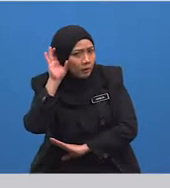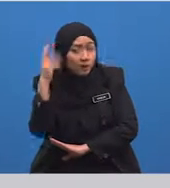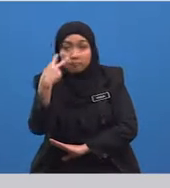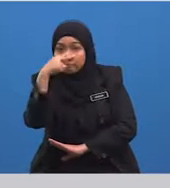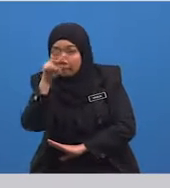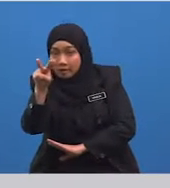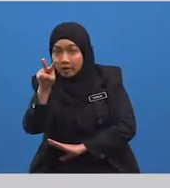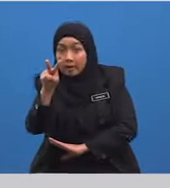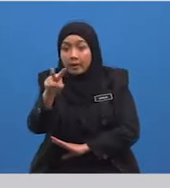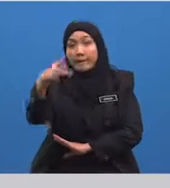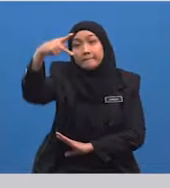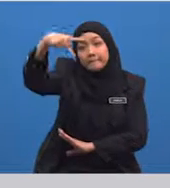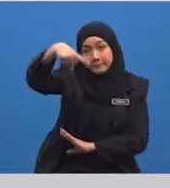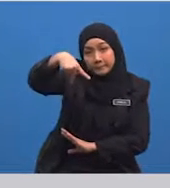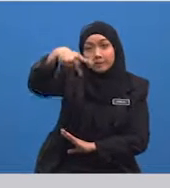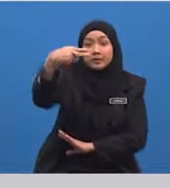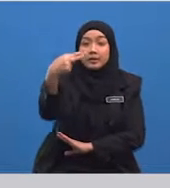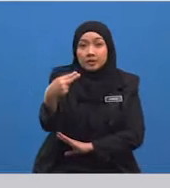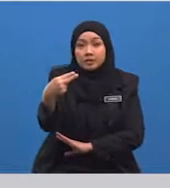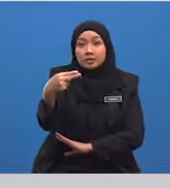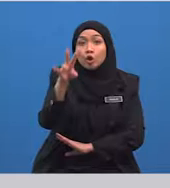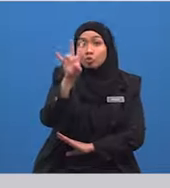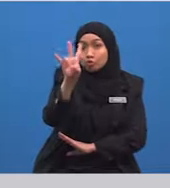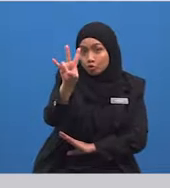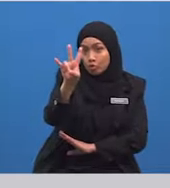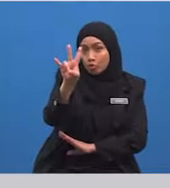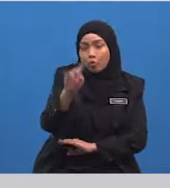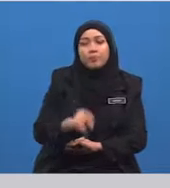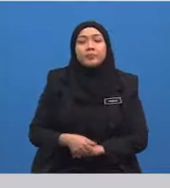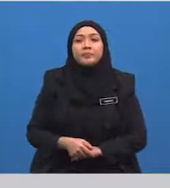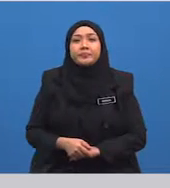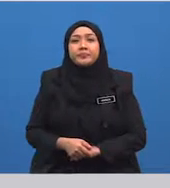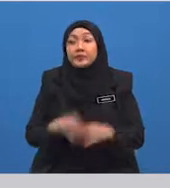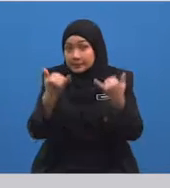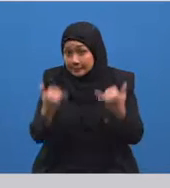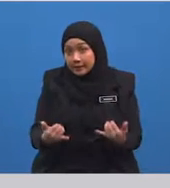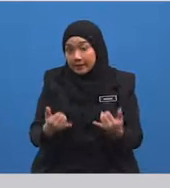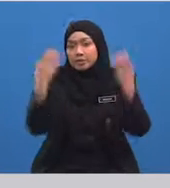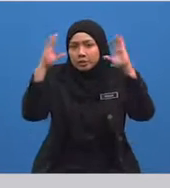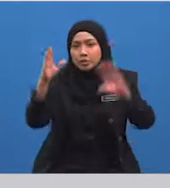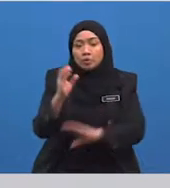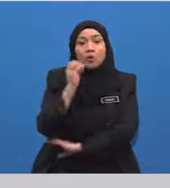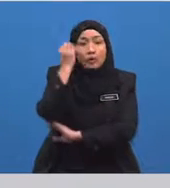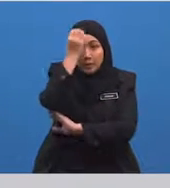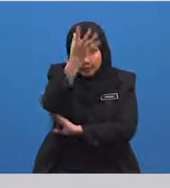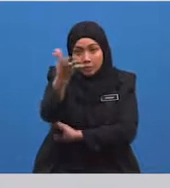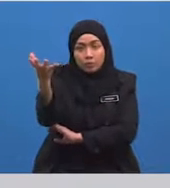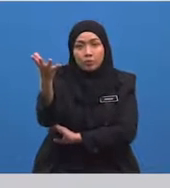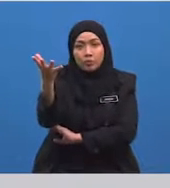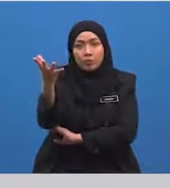pH 7. Sekarang, cikgu akan membuat penerangan